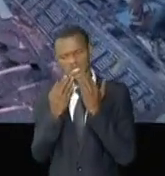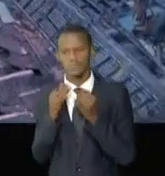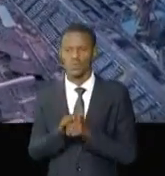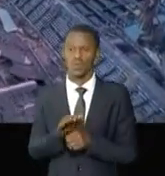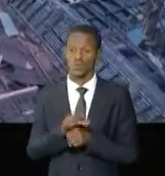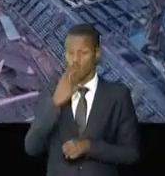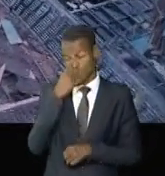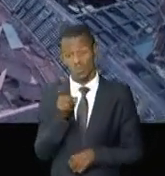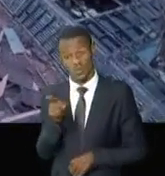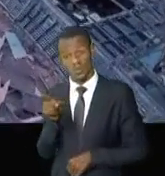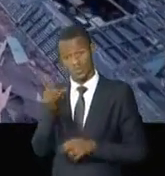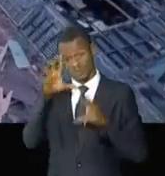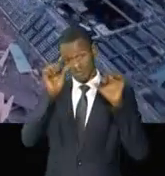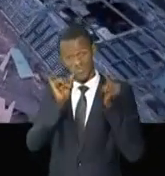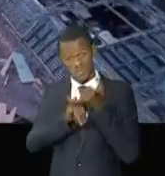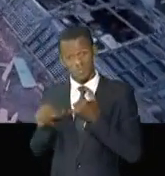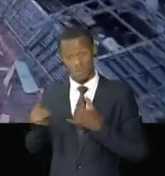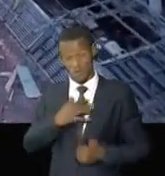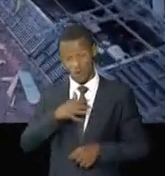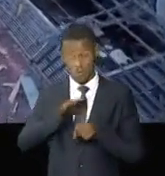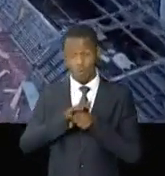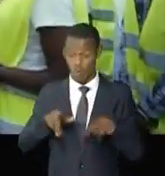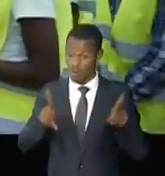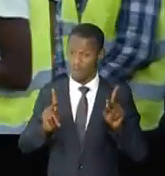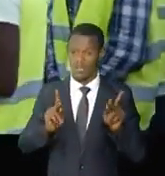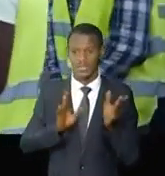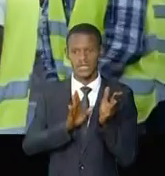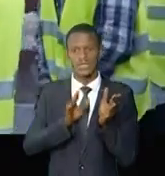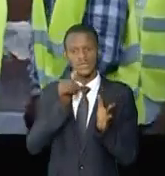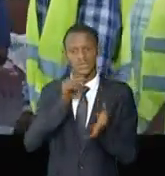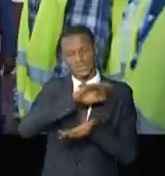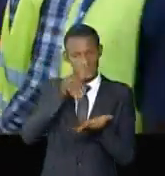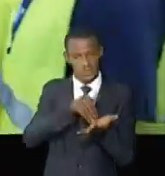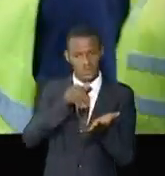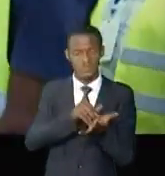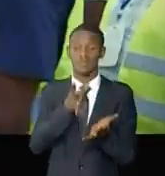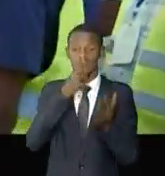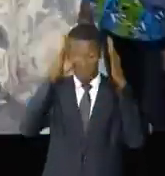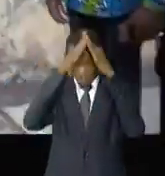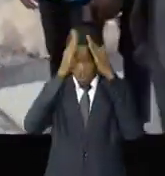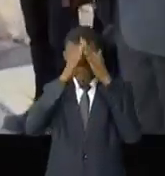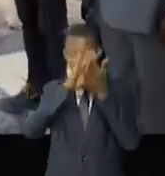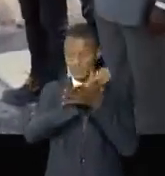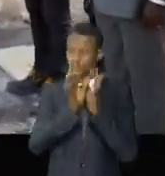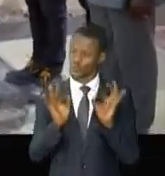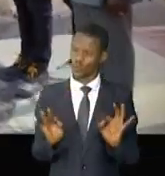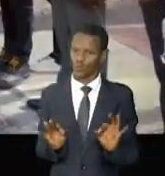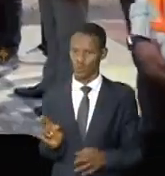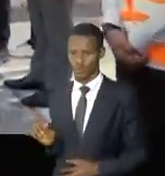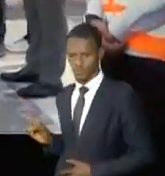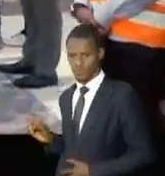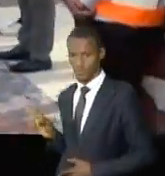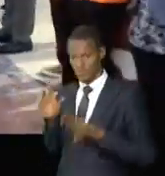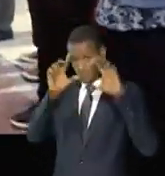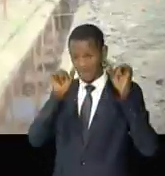féminin puisse être revêtu de sa belle robe. Méticuleuse dans ses démarches, la première dame veille au grain afin